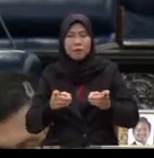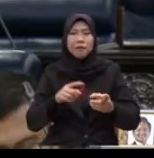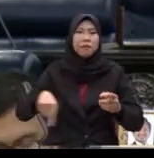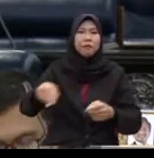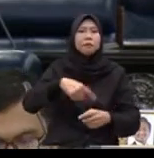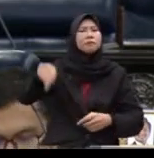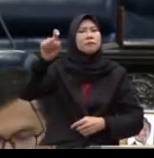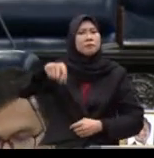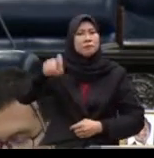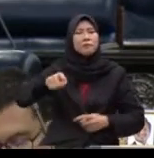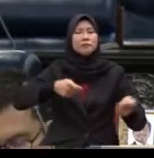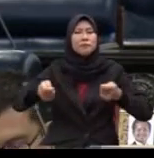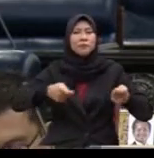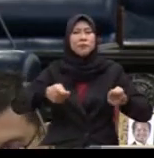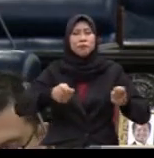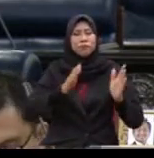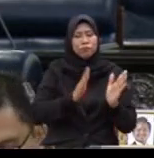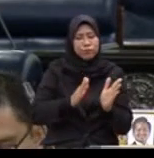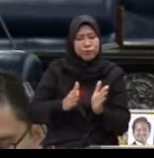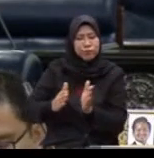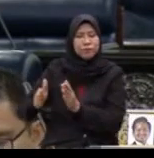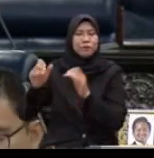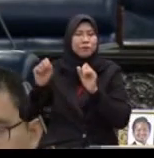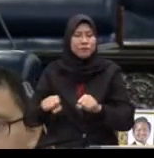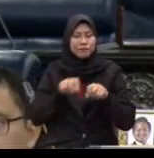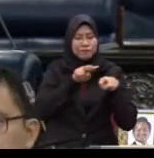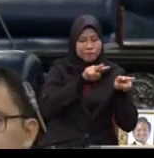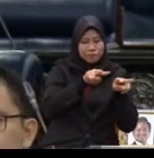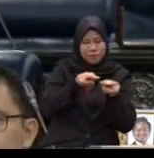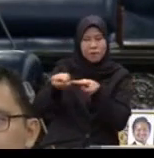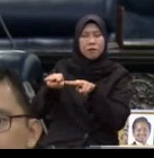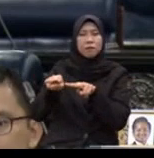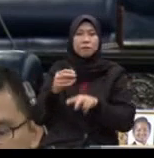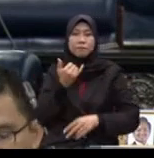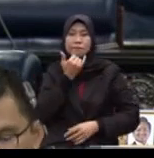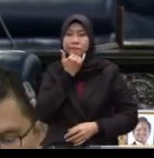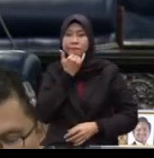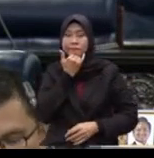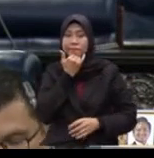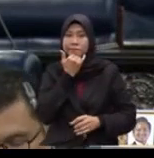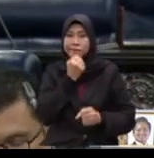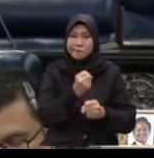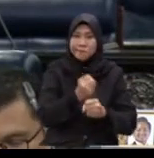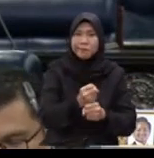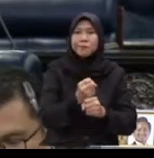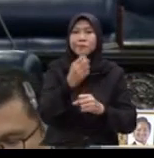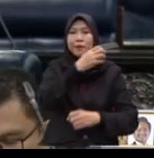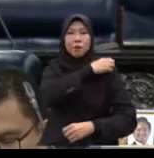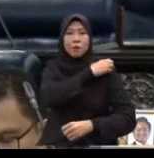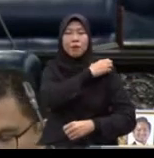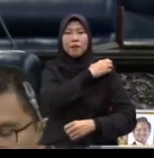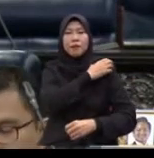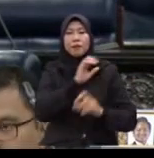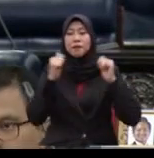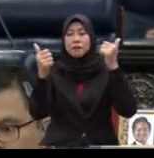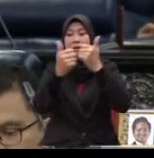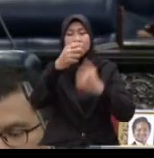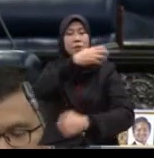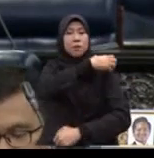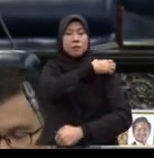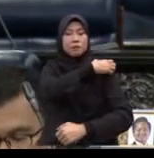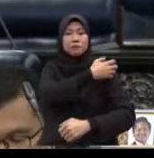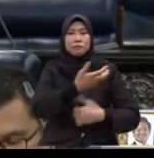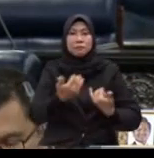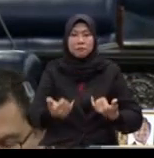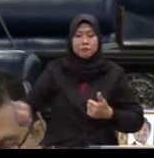ditabek urus dengan sistematik agar pemantauan ke atas salah laku pegawai agensi penguat kuasaan di